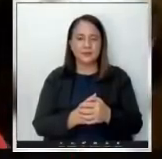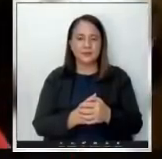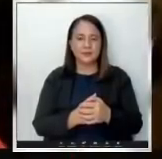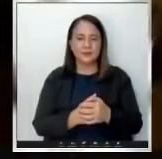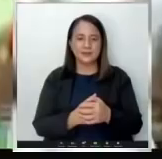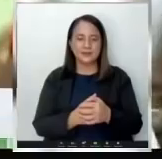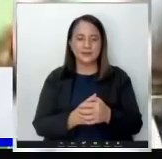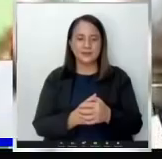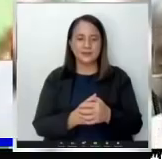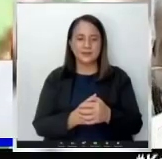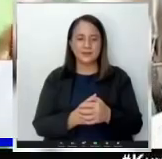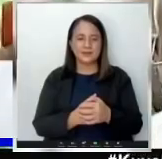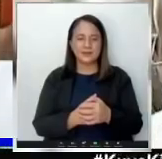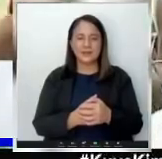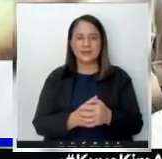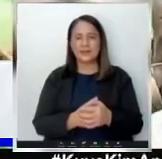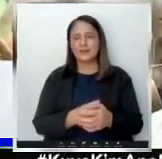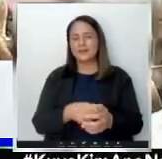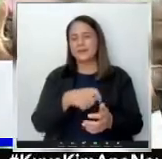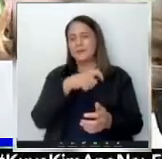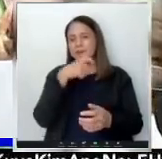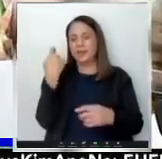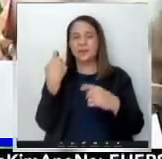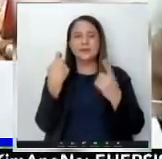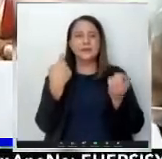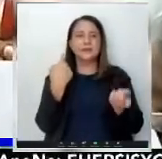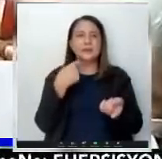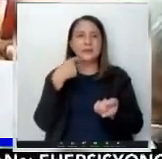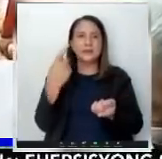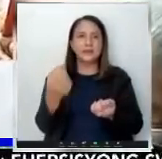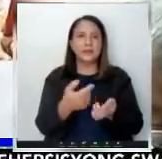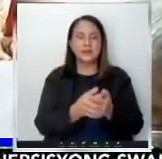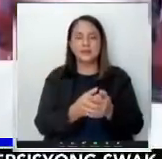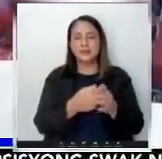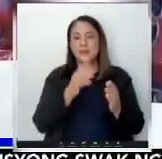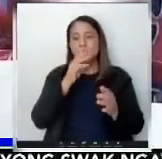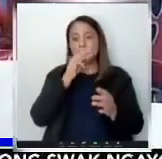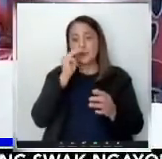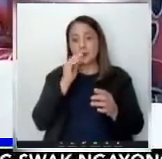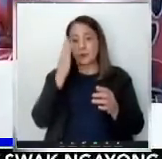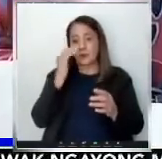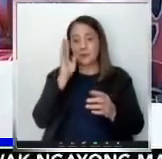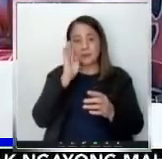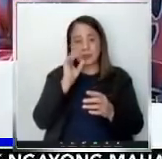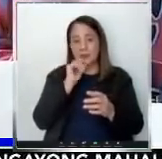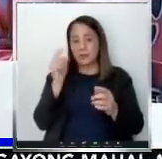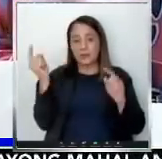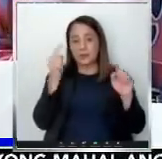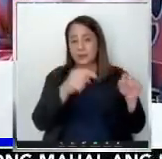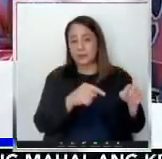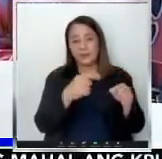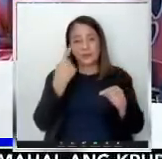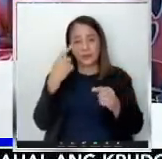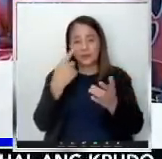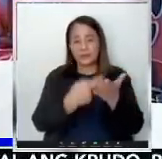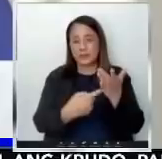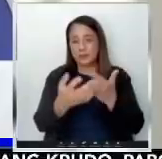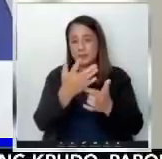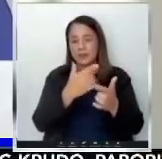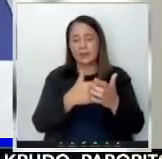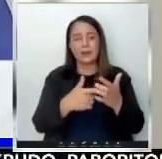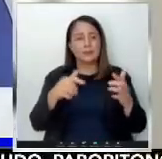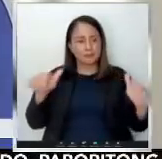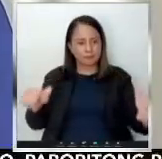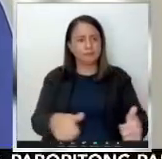Tila napuno na si Senador Manny Pacquiao sa hindi pagsipot ni dating Senador Bongbong Marcos sa mga debate. Kaya may hamon siya dito.